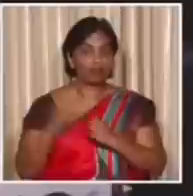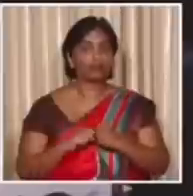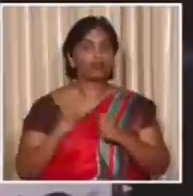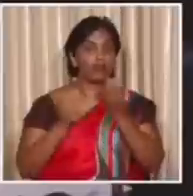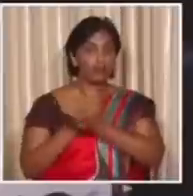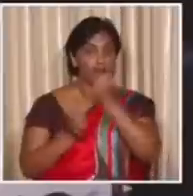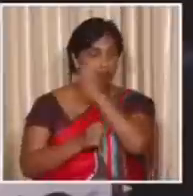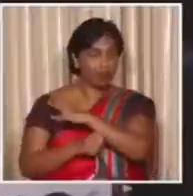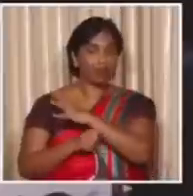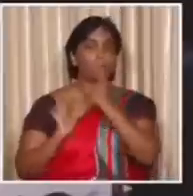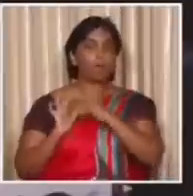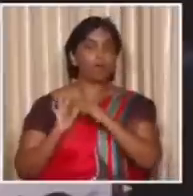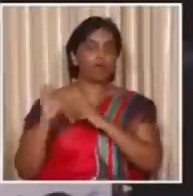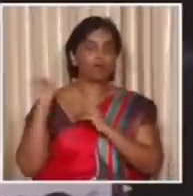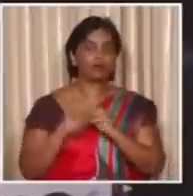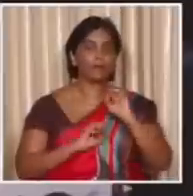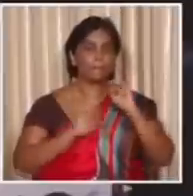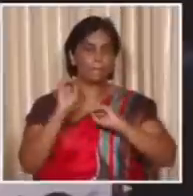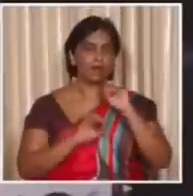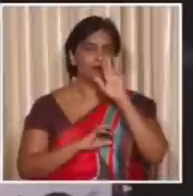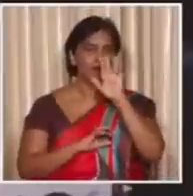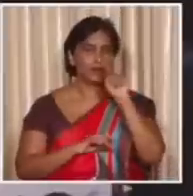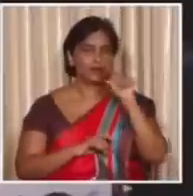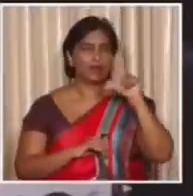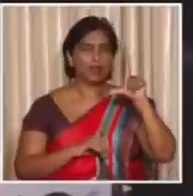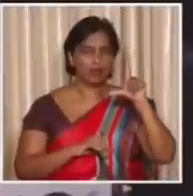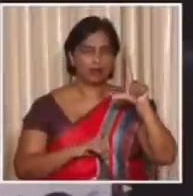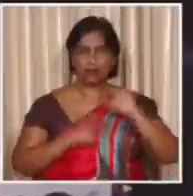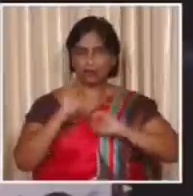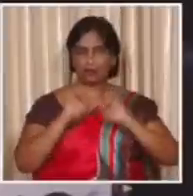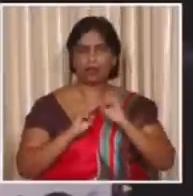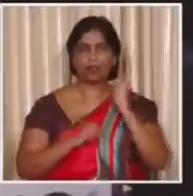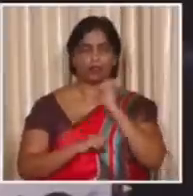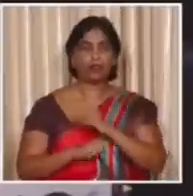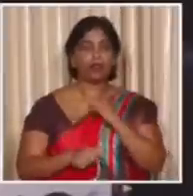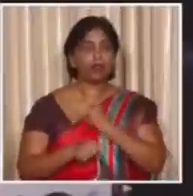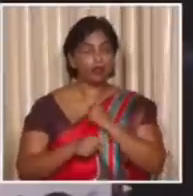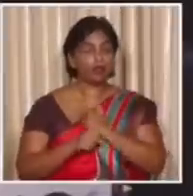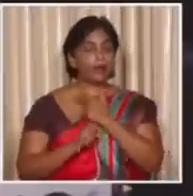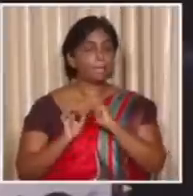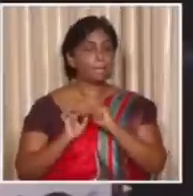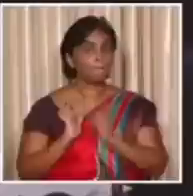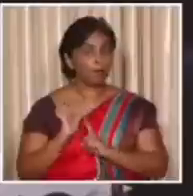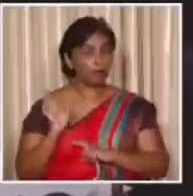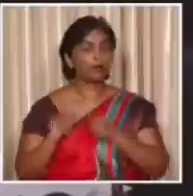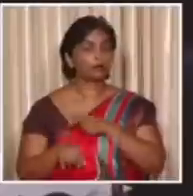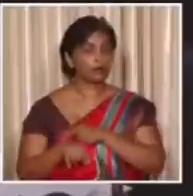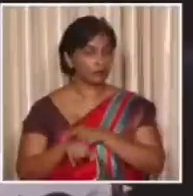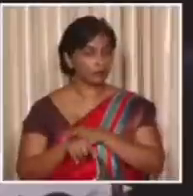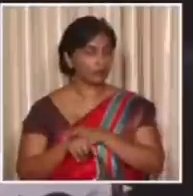ආයෝජනයේ ඒක අඩු ප්‍රතිශතයක් 9.8ක් වගේ කුඩා ප්‍රතිශතයක් දුන්නේ හැබැයි භාණ්ඩාගාර බිල්පත්වල භාණ්ඩාගාර බැඳුම් කරවල